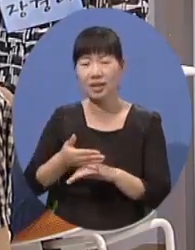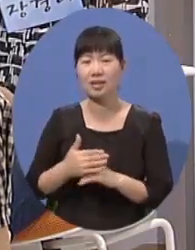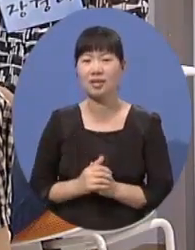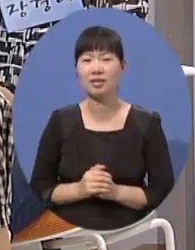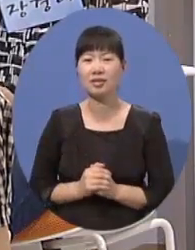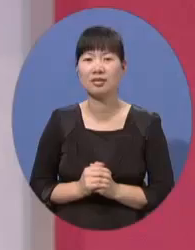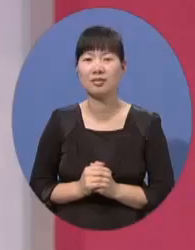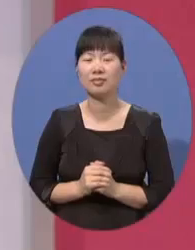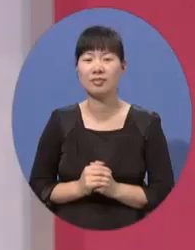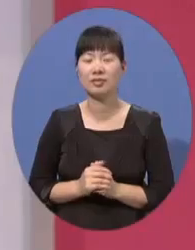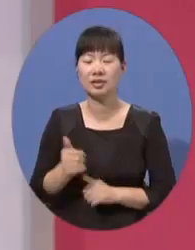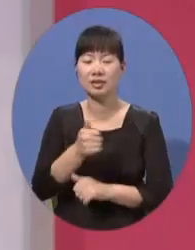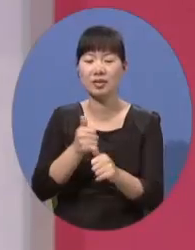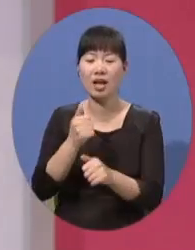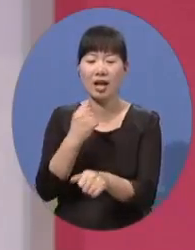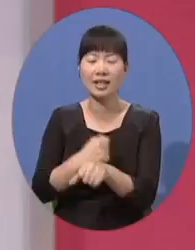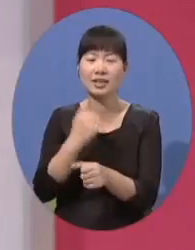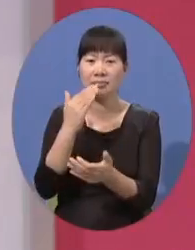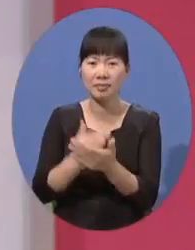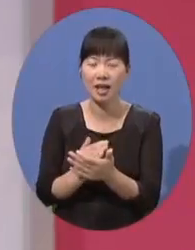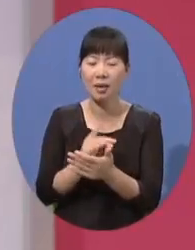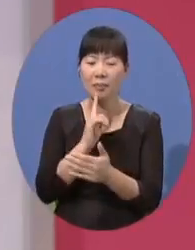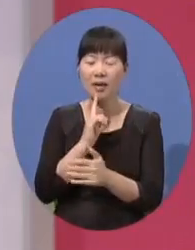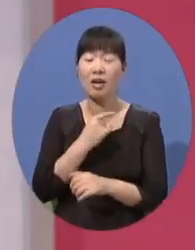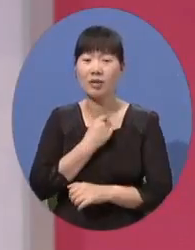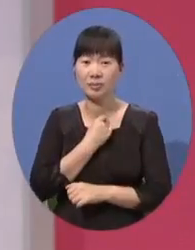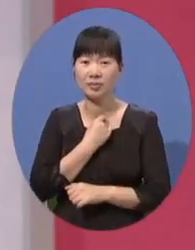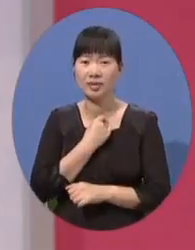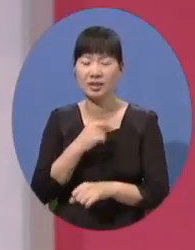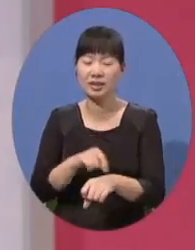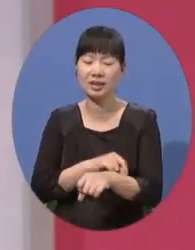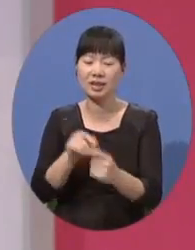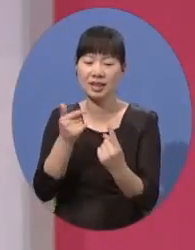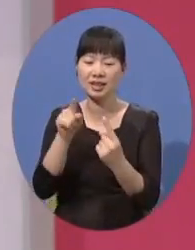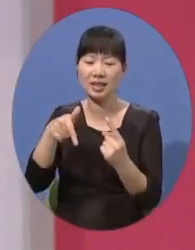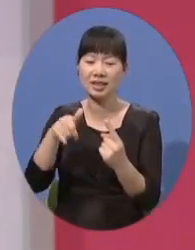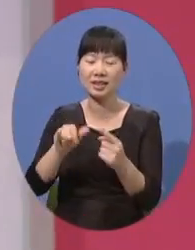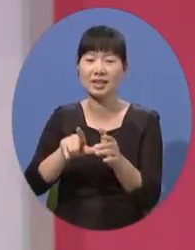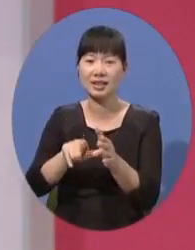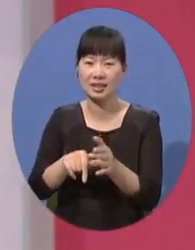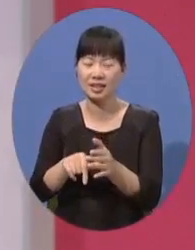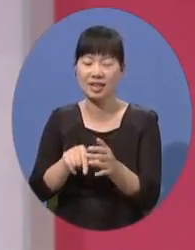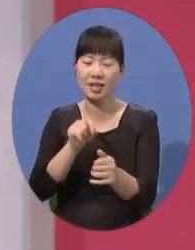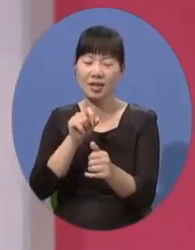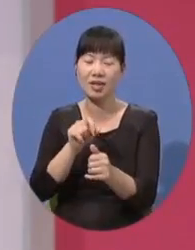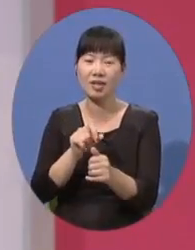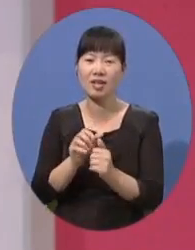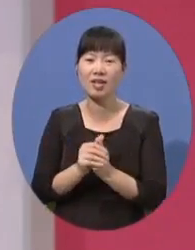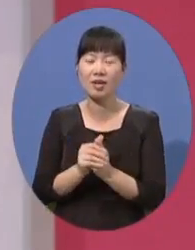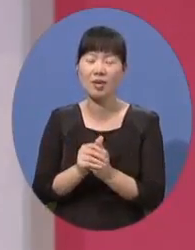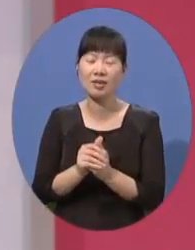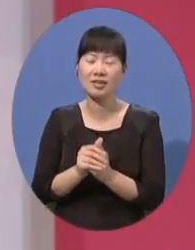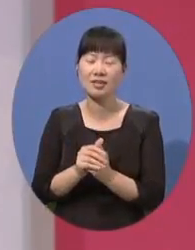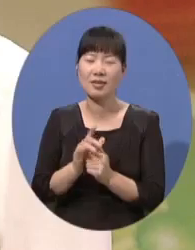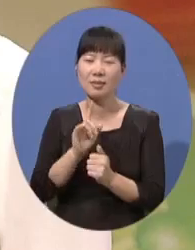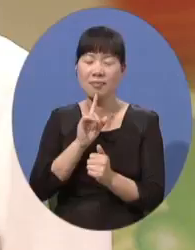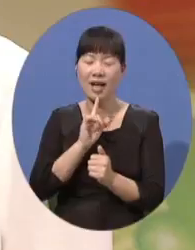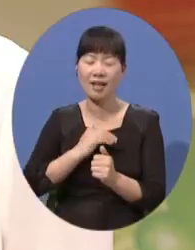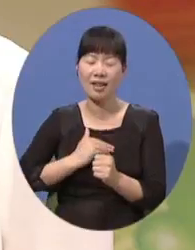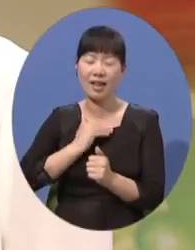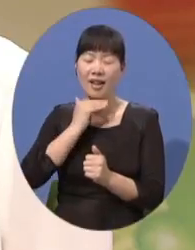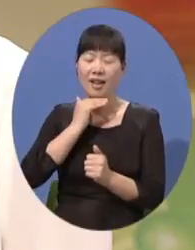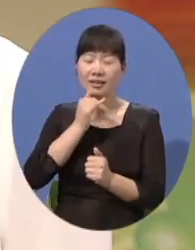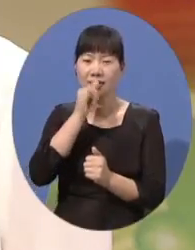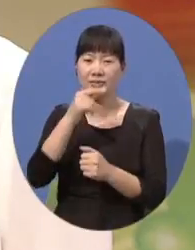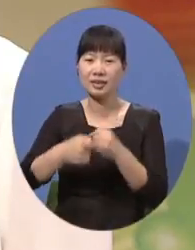그래서 임원을 하지 말라고 말을 하고 싶은, 특히 1학기 때는 얘기까지 드는 심정인데, 준비할 게 많으니까요. 네.